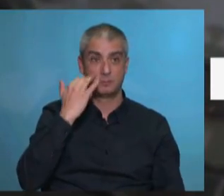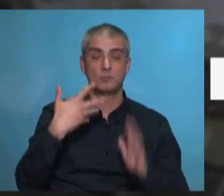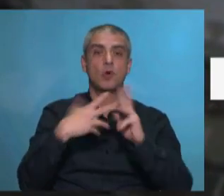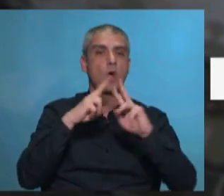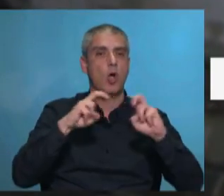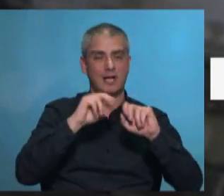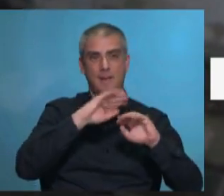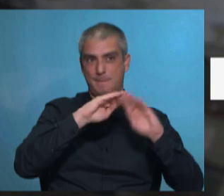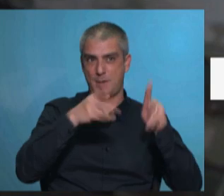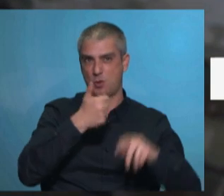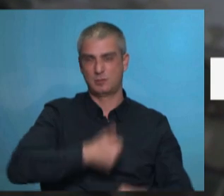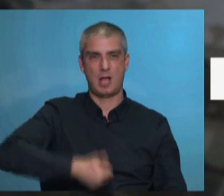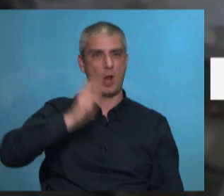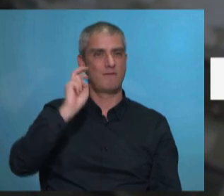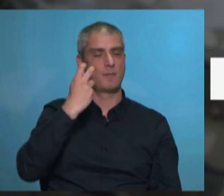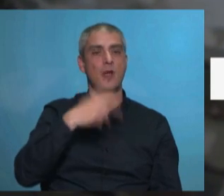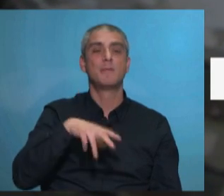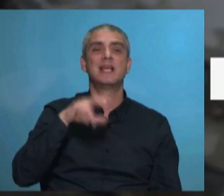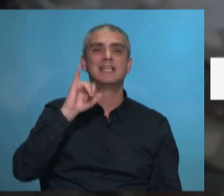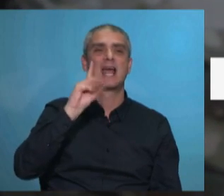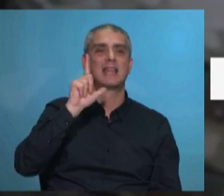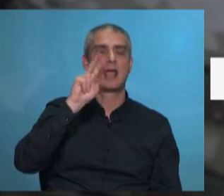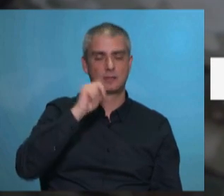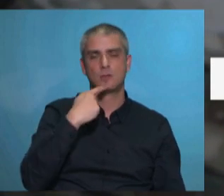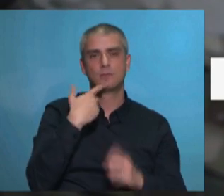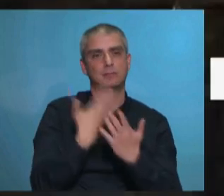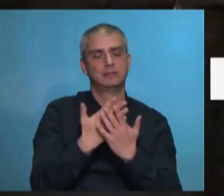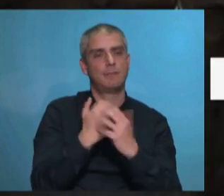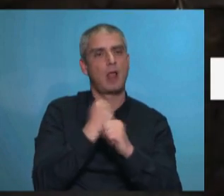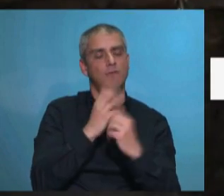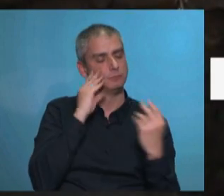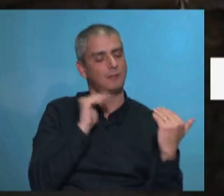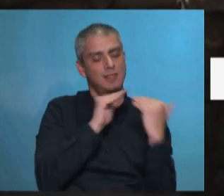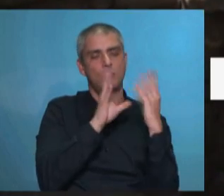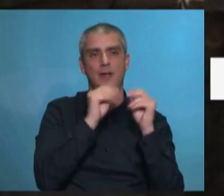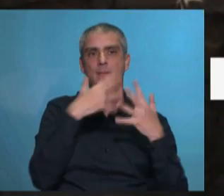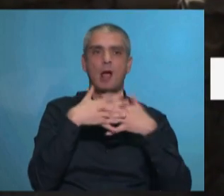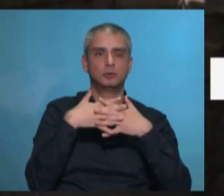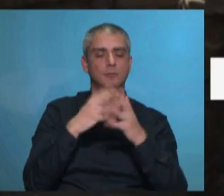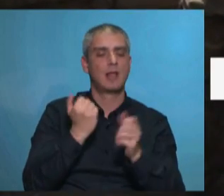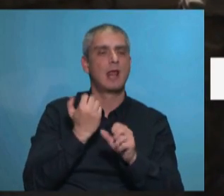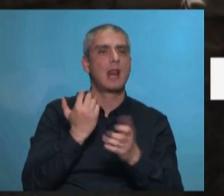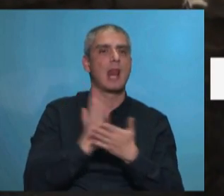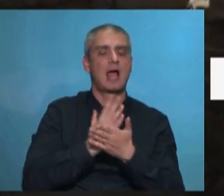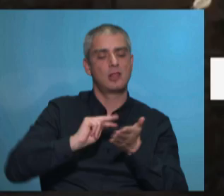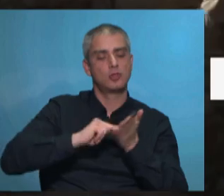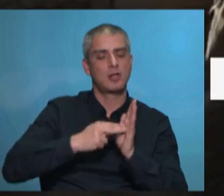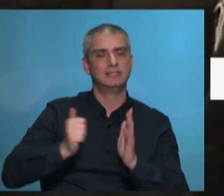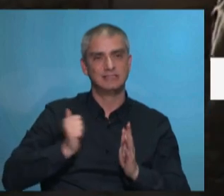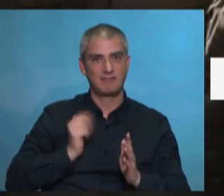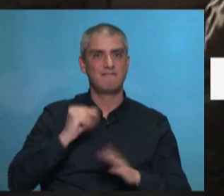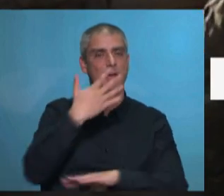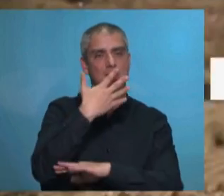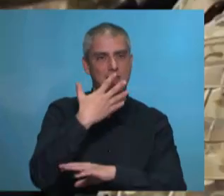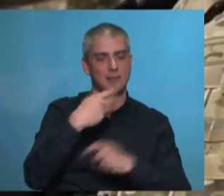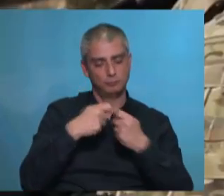בראשו עומד האלוף במילואים עמוס ידלין, ממליצים לעבוד בתיאום עם ארצות הברית כדי להכין תוכנית מדינית וצבאית משותפת כדי לעצור